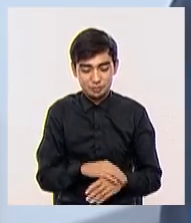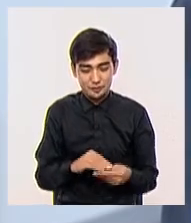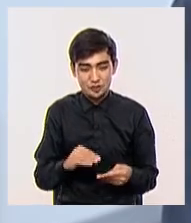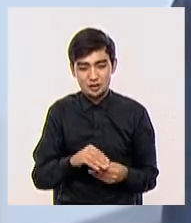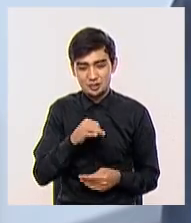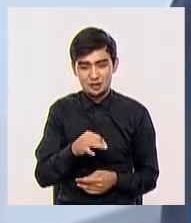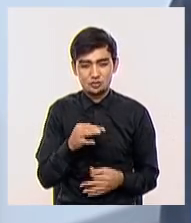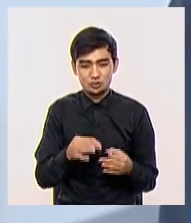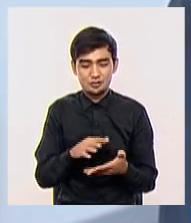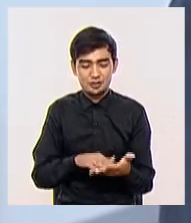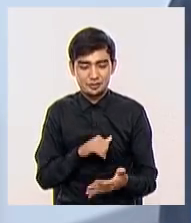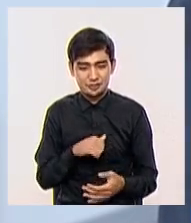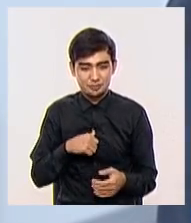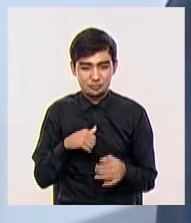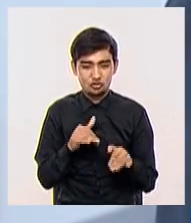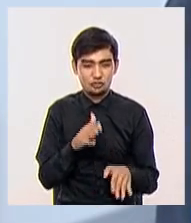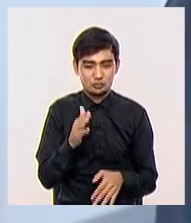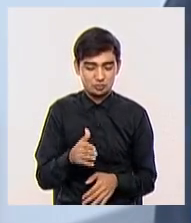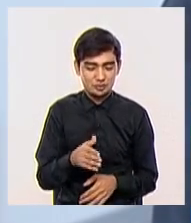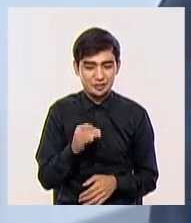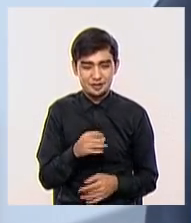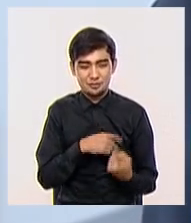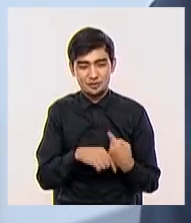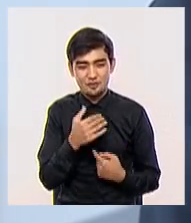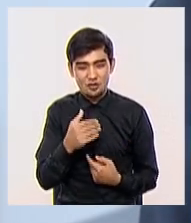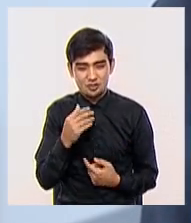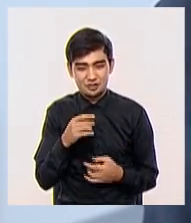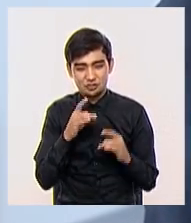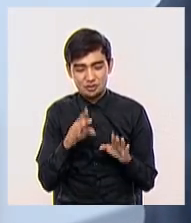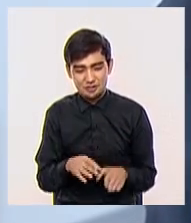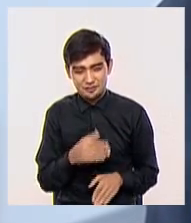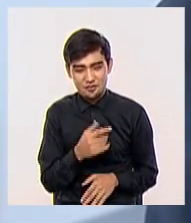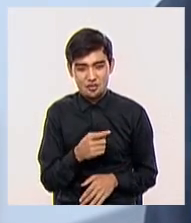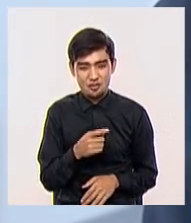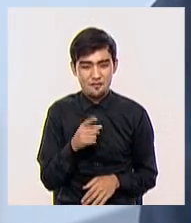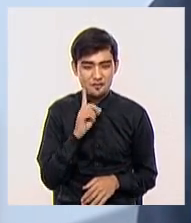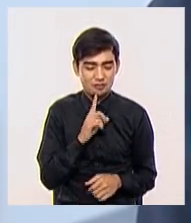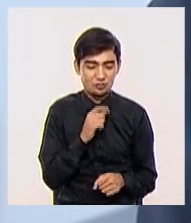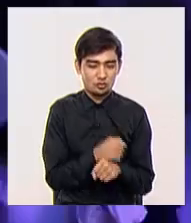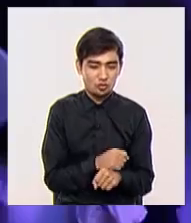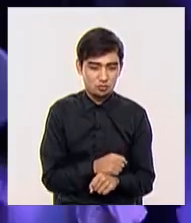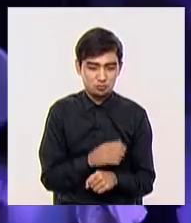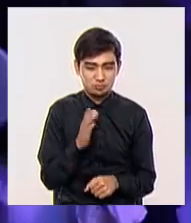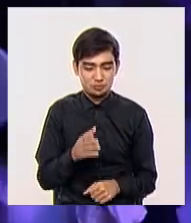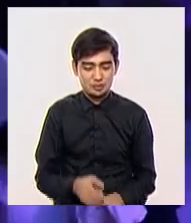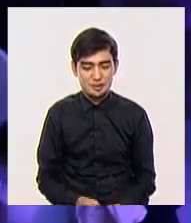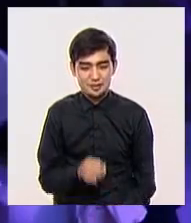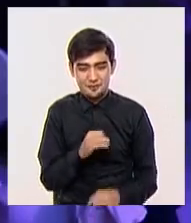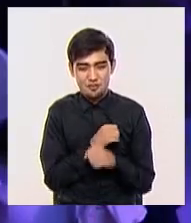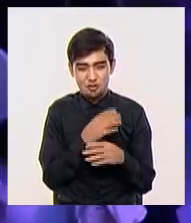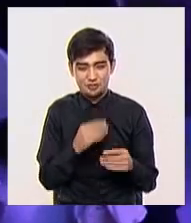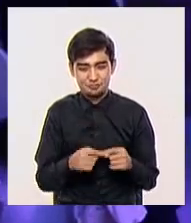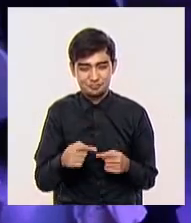сот ары қарай үкімін өзі шешеді, жаңа кәсіпкерлік нысанды, яғни ресторанның қызметін уақытша тоқтата тұруға. Алдағы демалыс